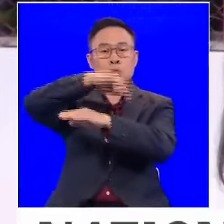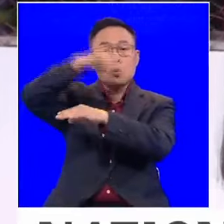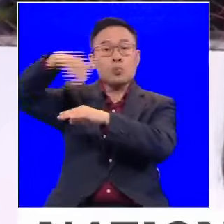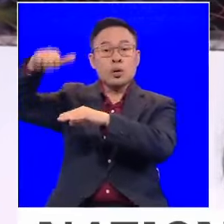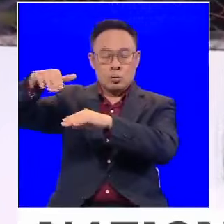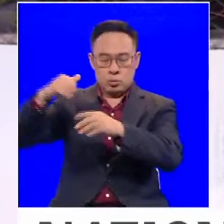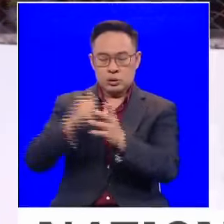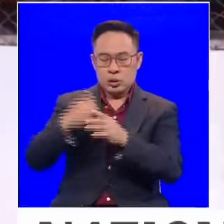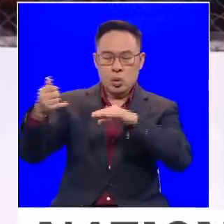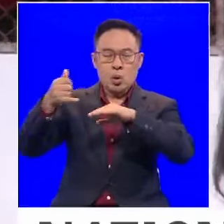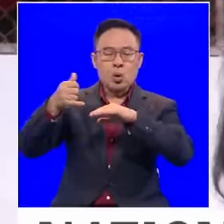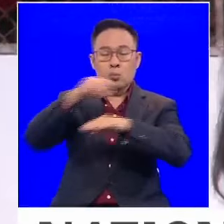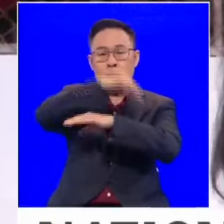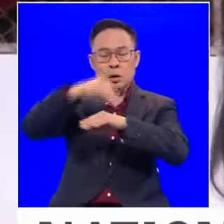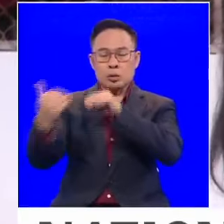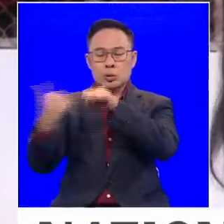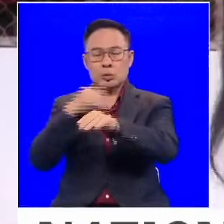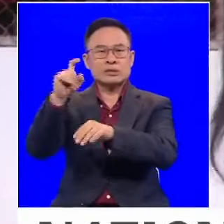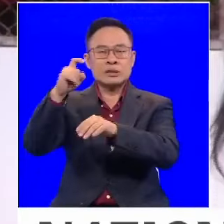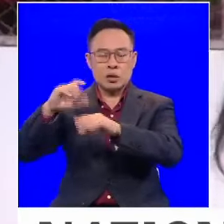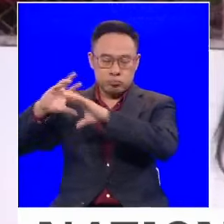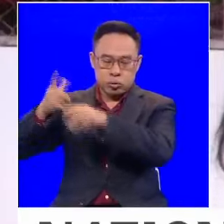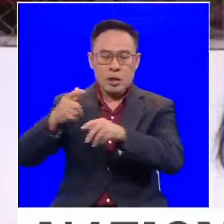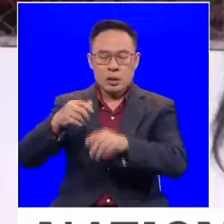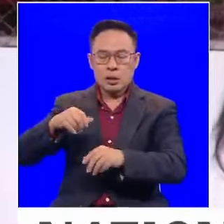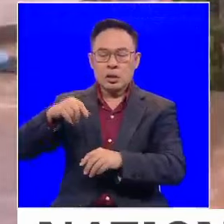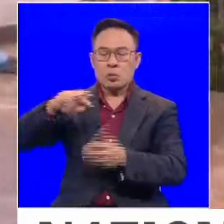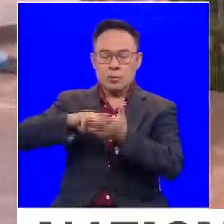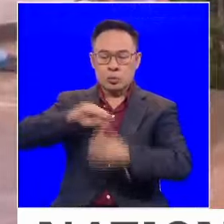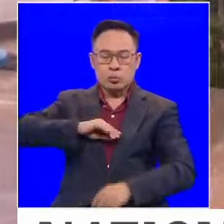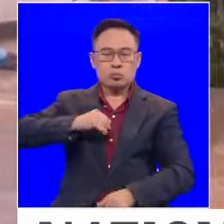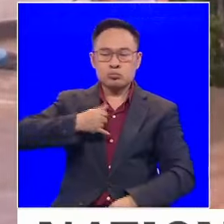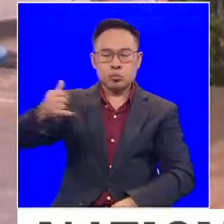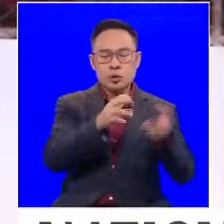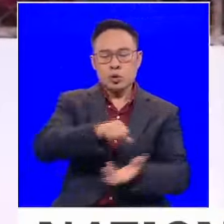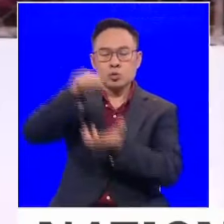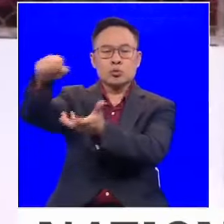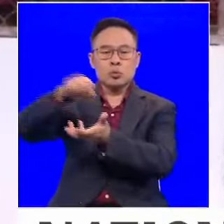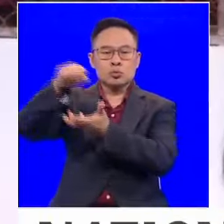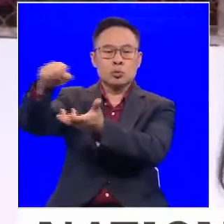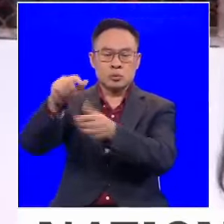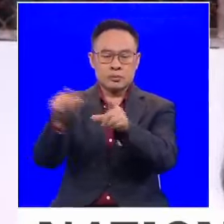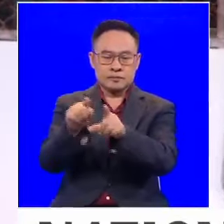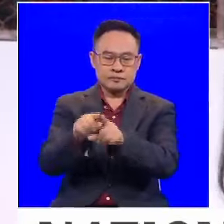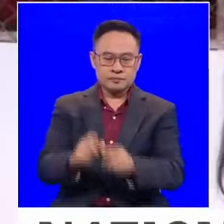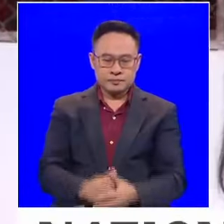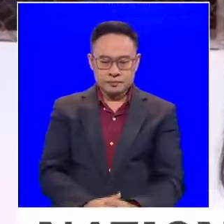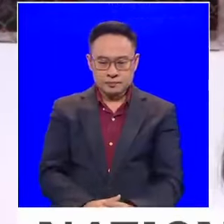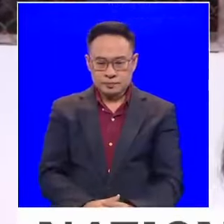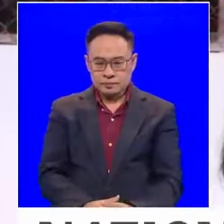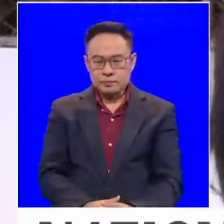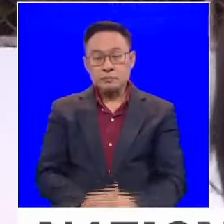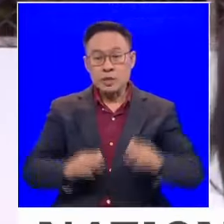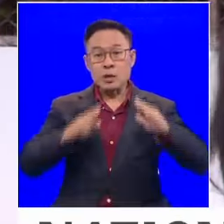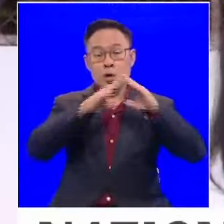ด้วยนะคะซึ่งตอนนี้นะคะแนวทางในการช่วยเหลือก็จะเป็นการส่งอาหารส่งน้ำดื่มแบบนี้ค่ะ ทั้งหมด400กว่าหลังค